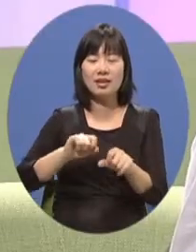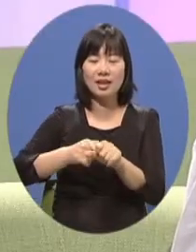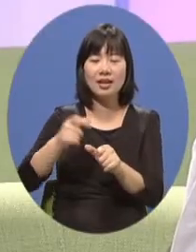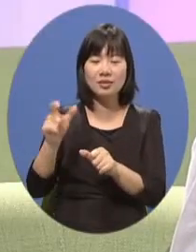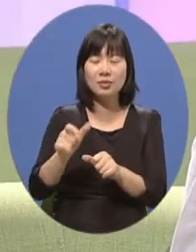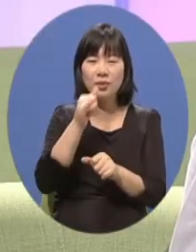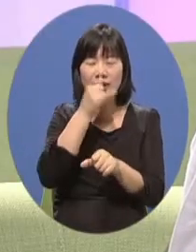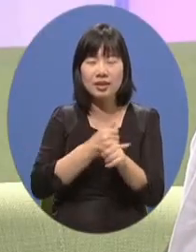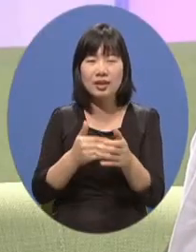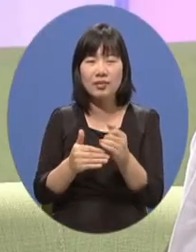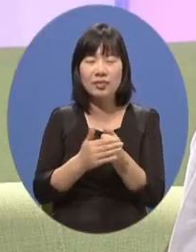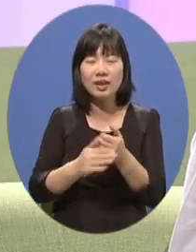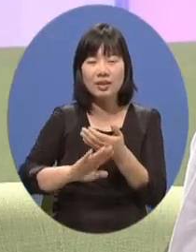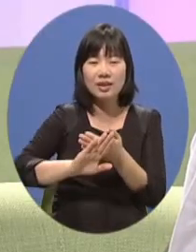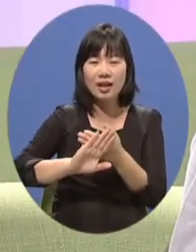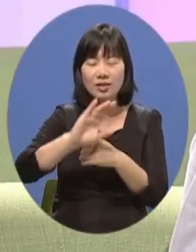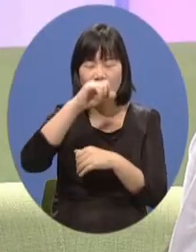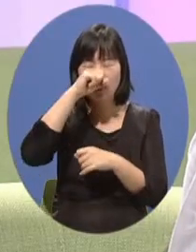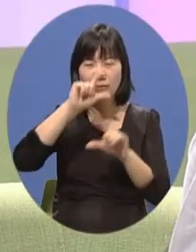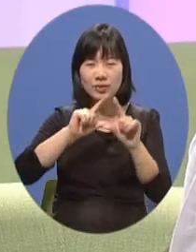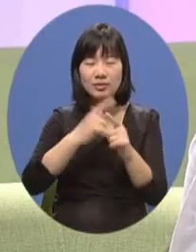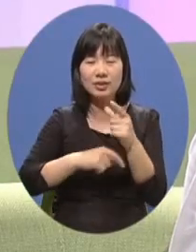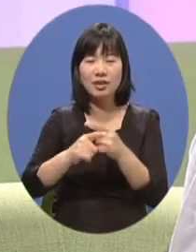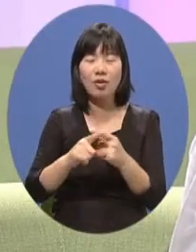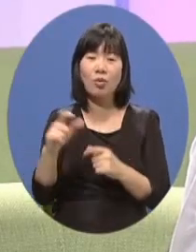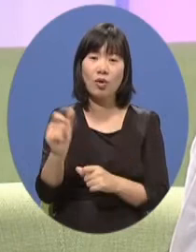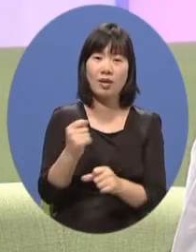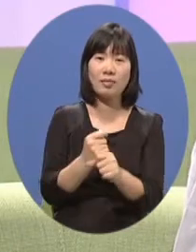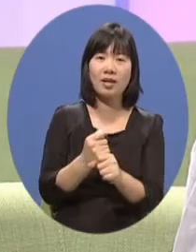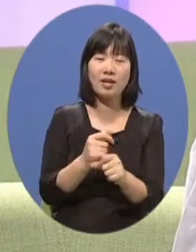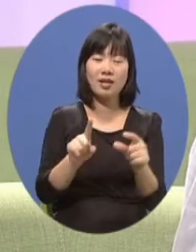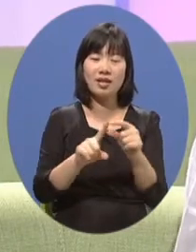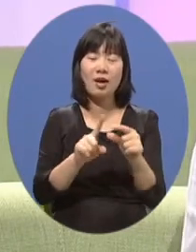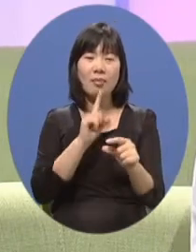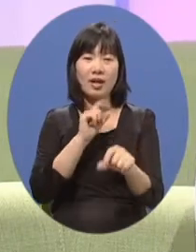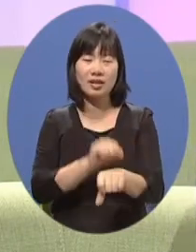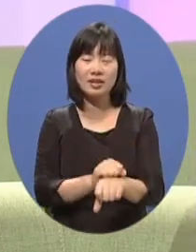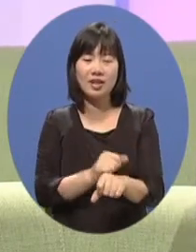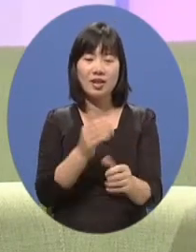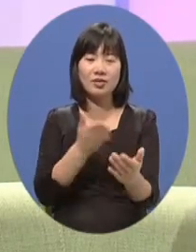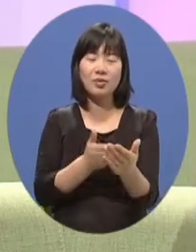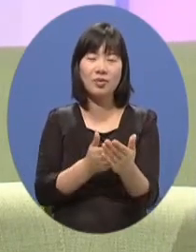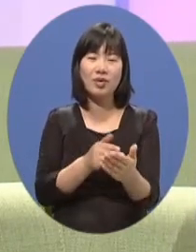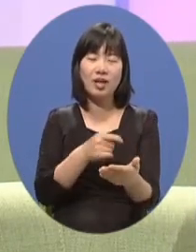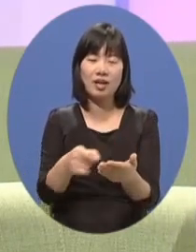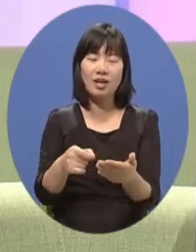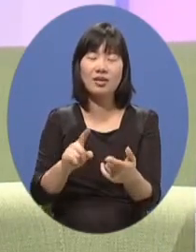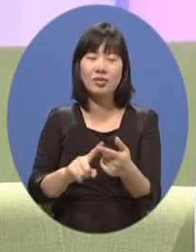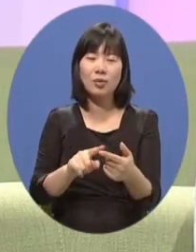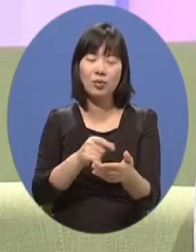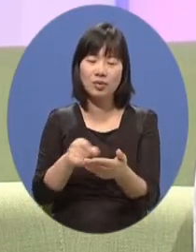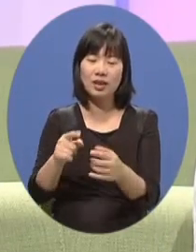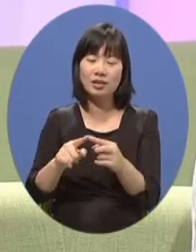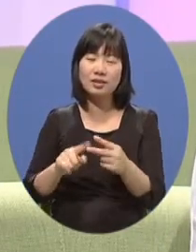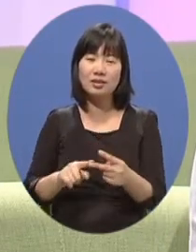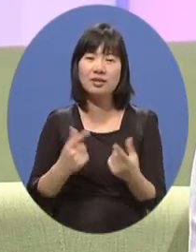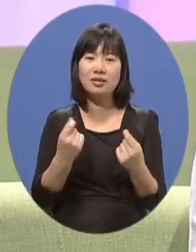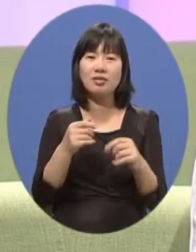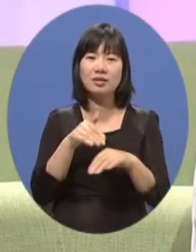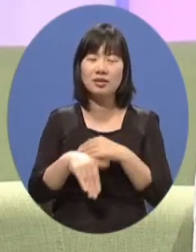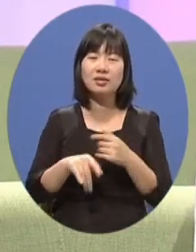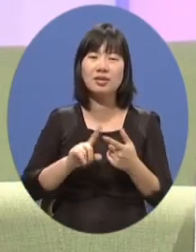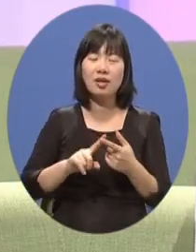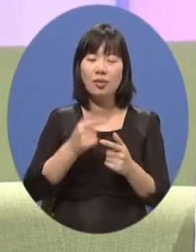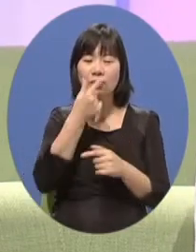강조해서 하은이의 다른 장점들을 살려주는 거예요. 말을 잘하니까 동화구연을 한다든지 글을 쓴다든지 아니면 이런 식으로